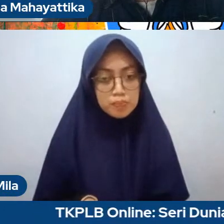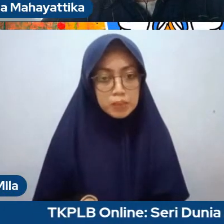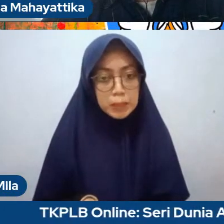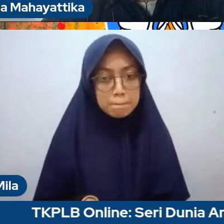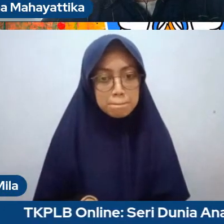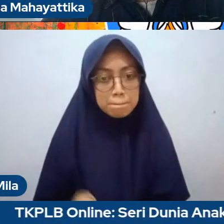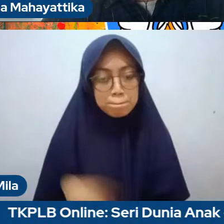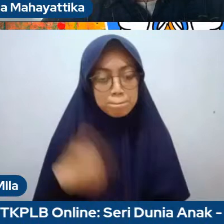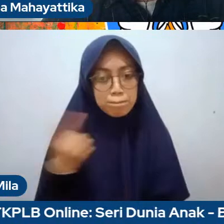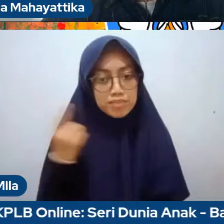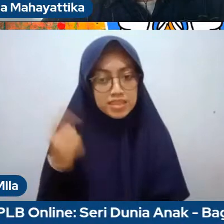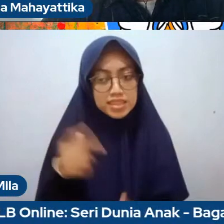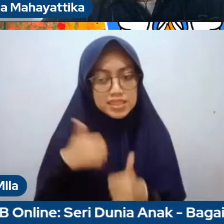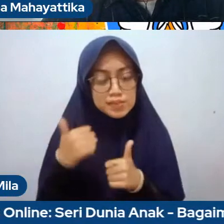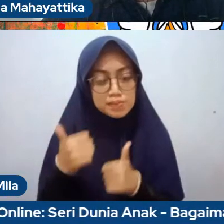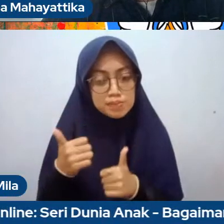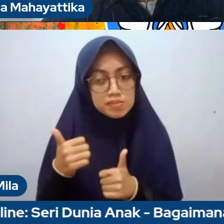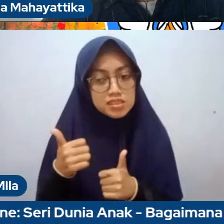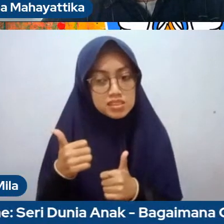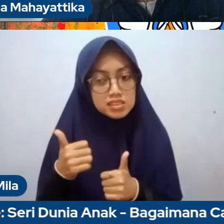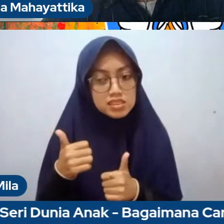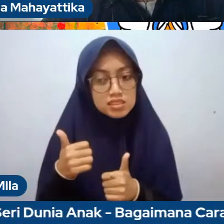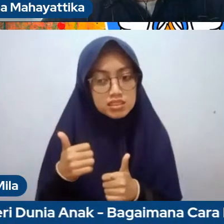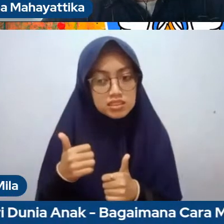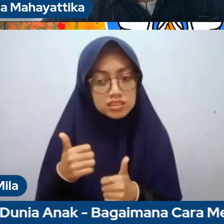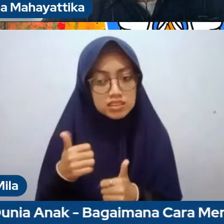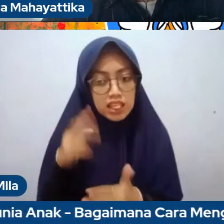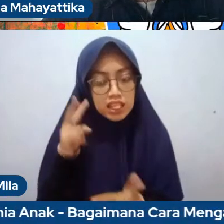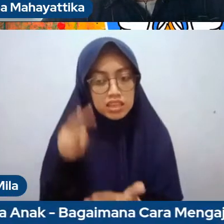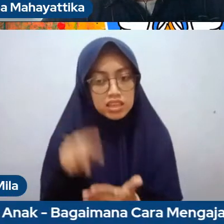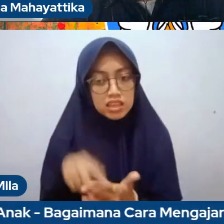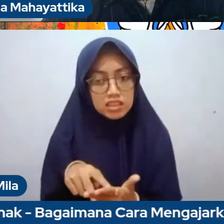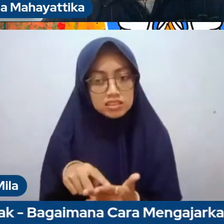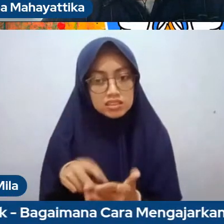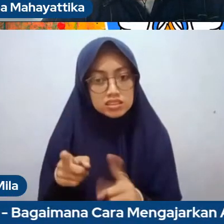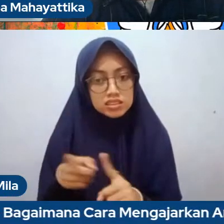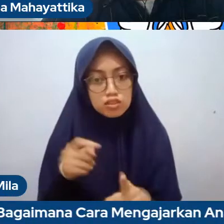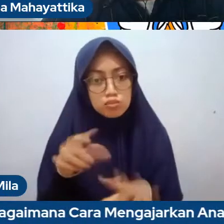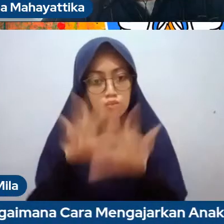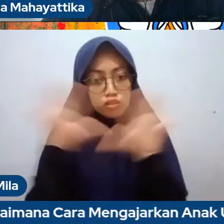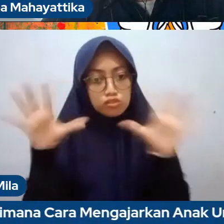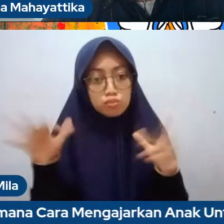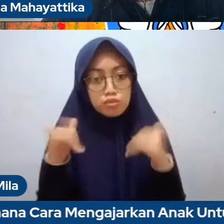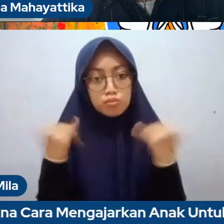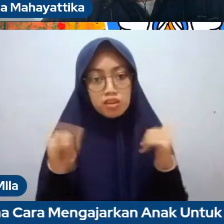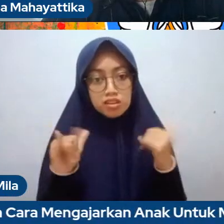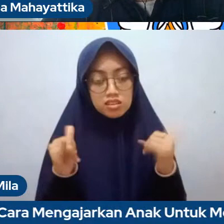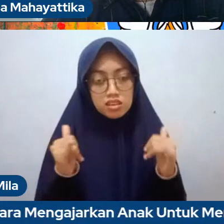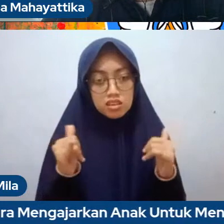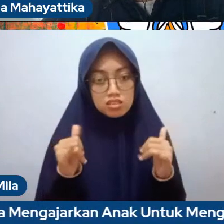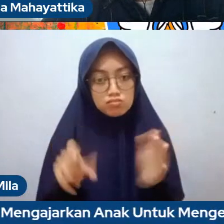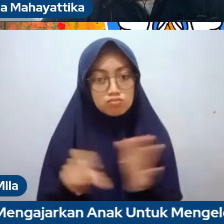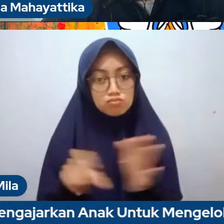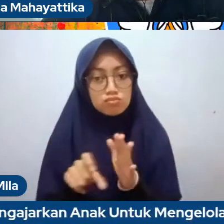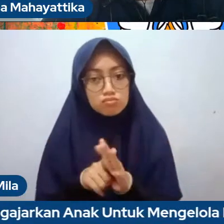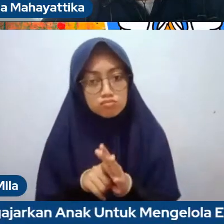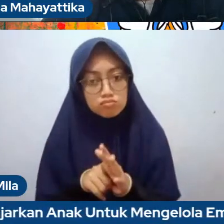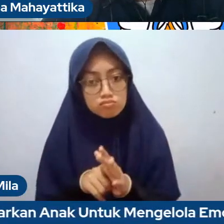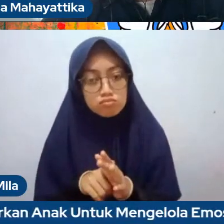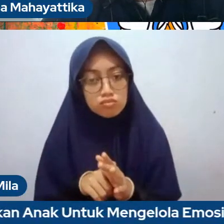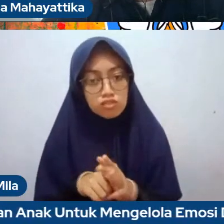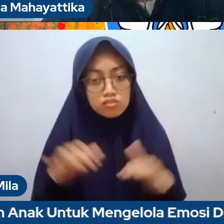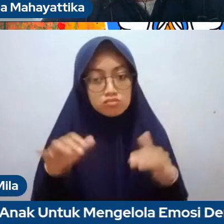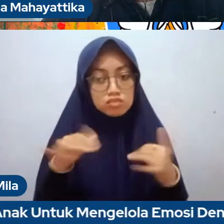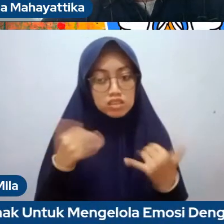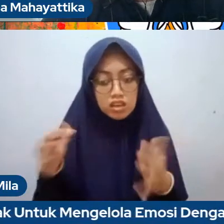Kita bisa memancing anak-anak dengan macam-macam permainan sebetulnya ketika sedang marah. Jadi mengalihkan